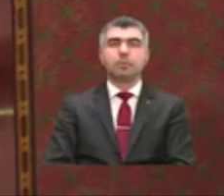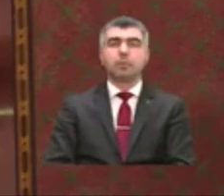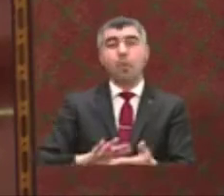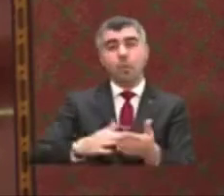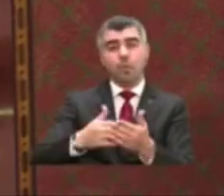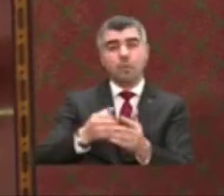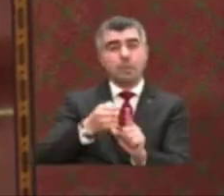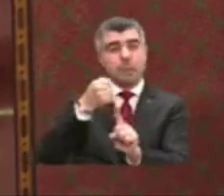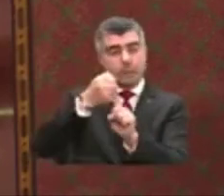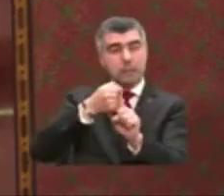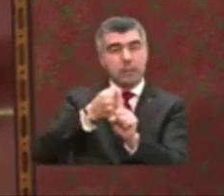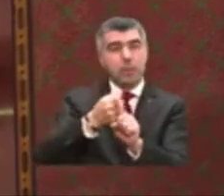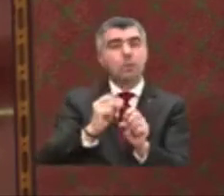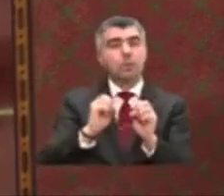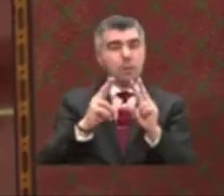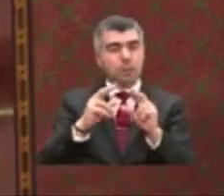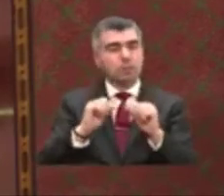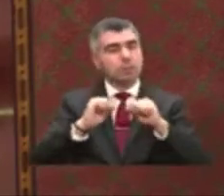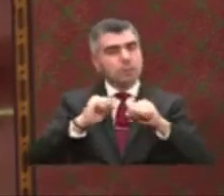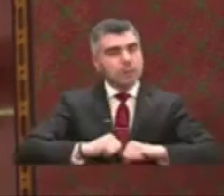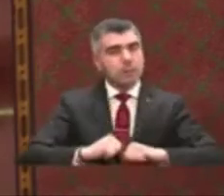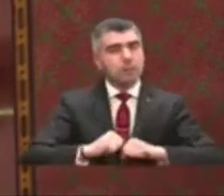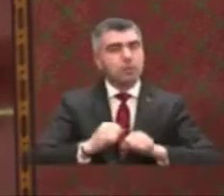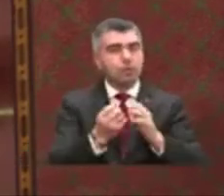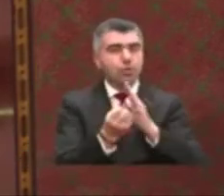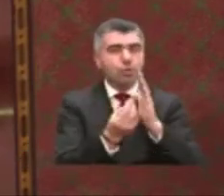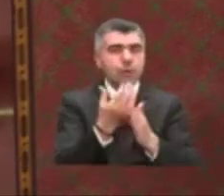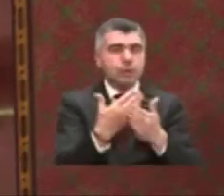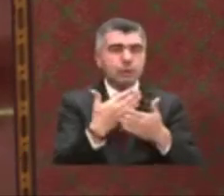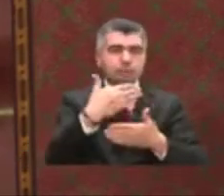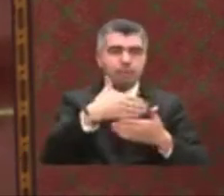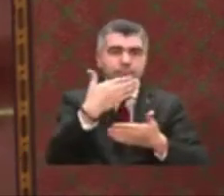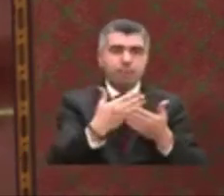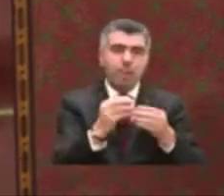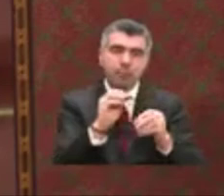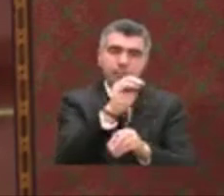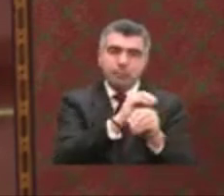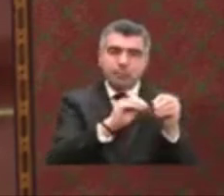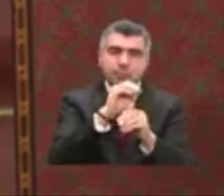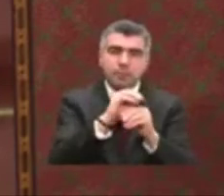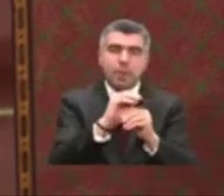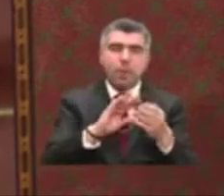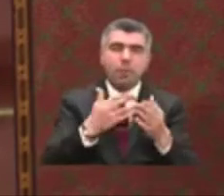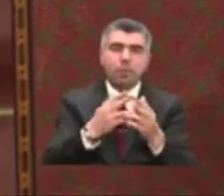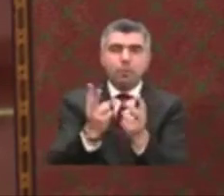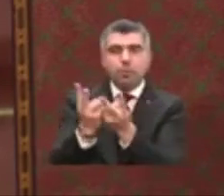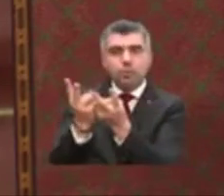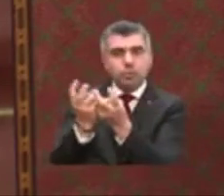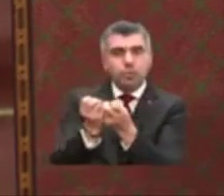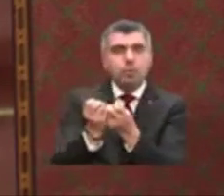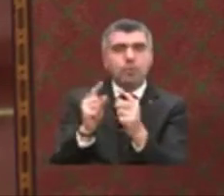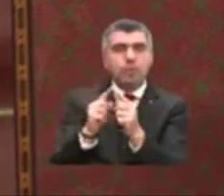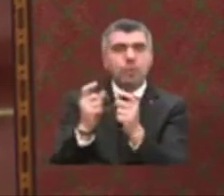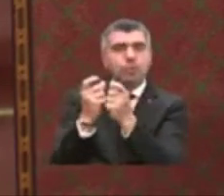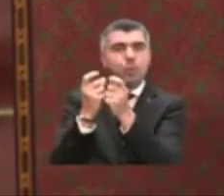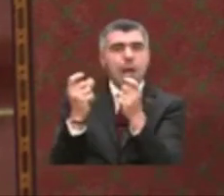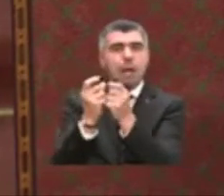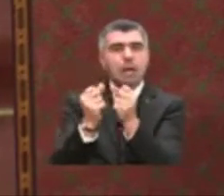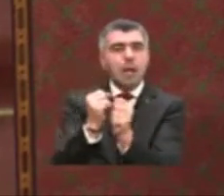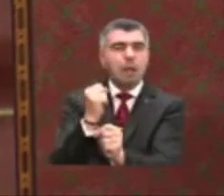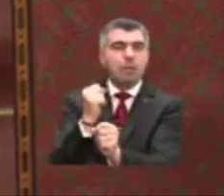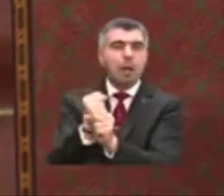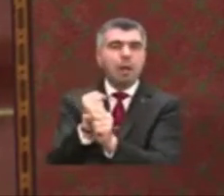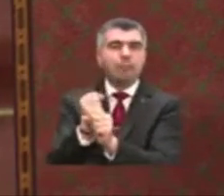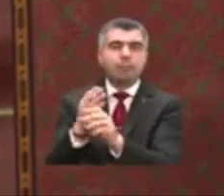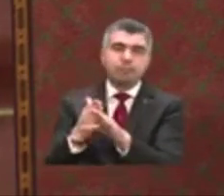وبالتالي فنشتغل على تفعيلها وتطويرها والعمل على تحسين فعاليتها وجلب